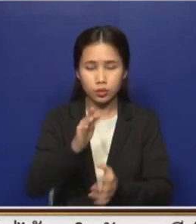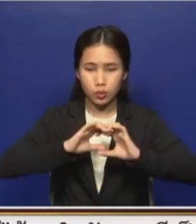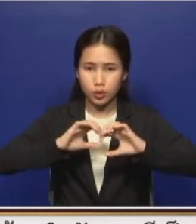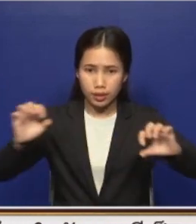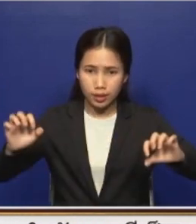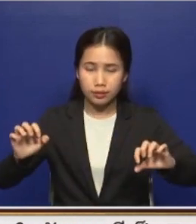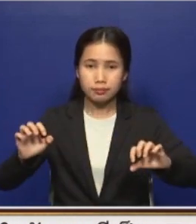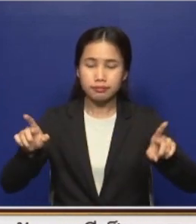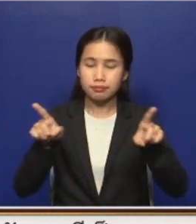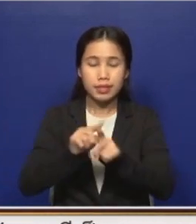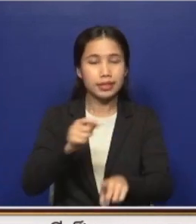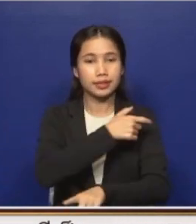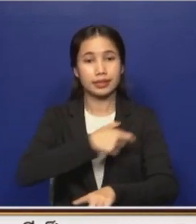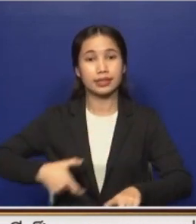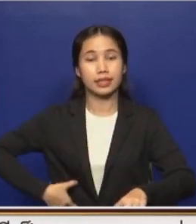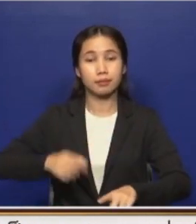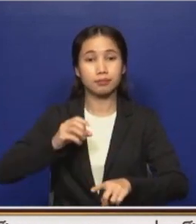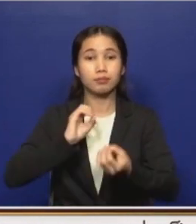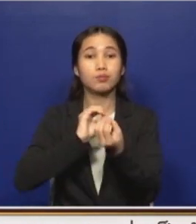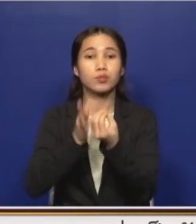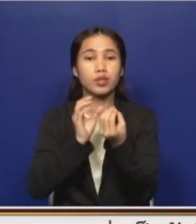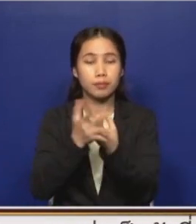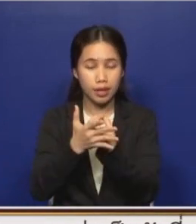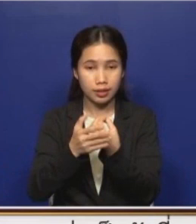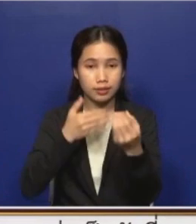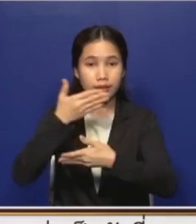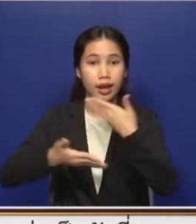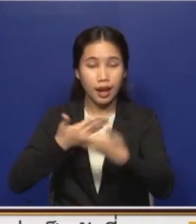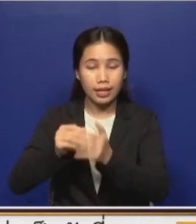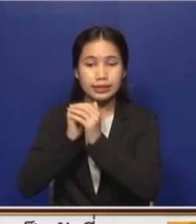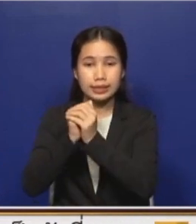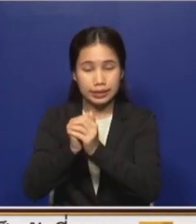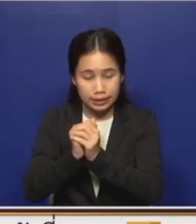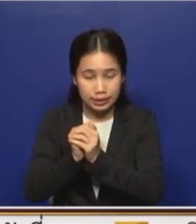ระดับหนึ่งฮะและแล้ววันหนึ่งแห่งความเศร้าก็มาถึงฮะ